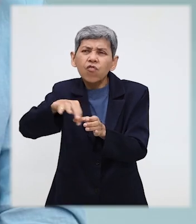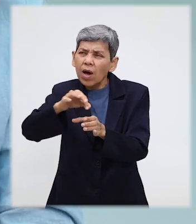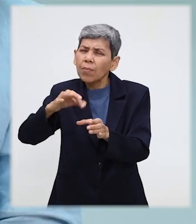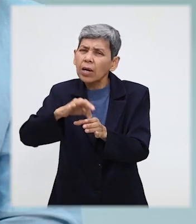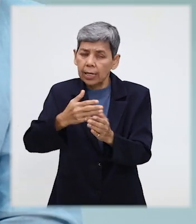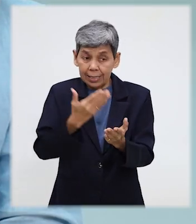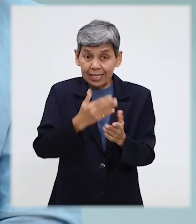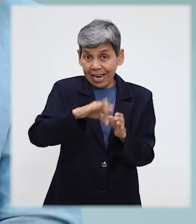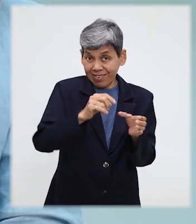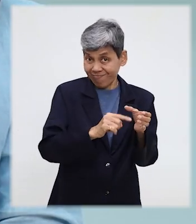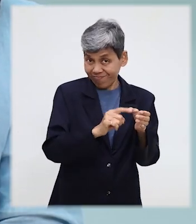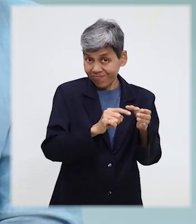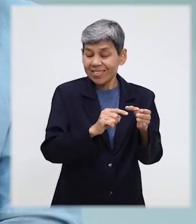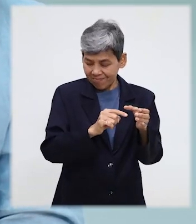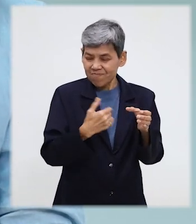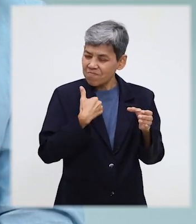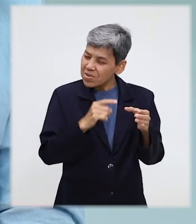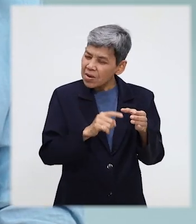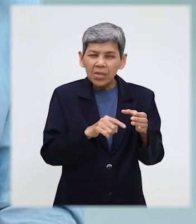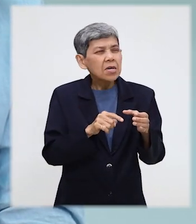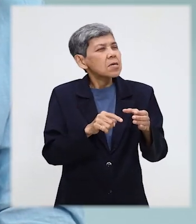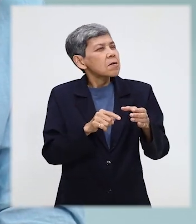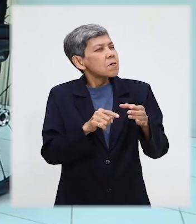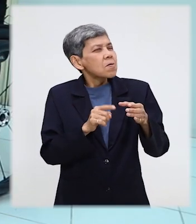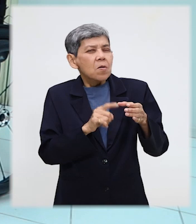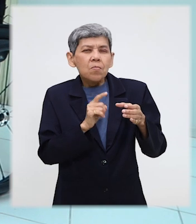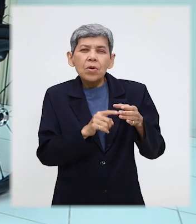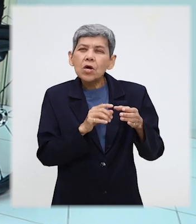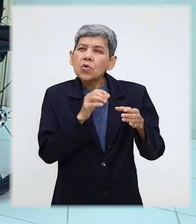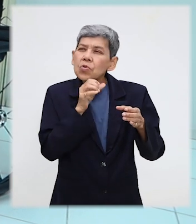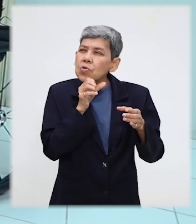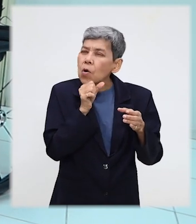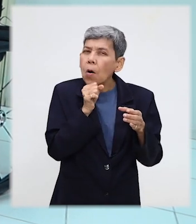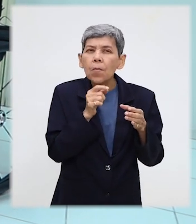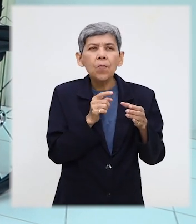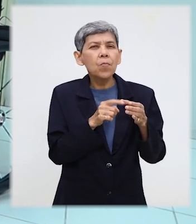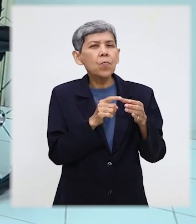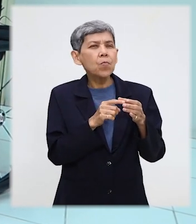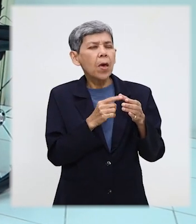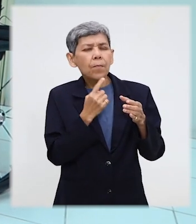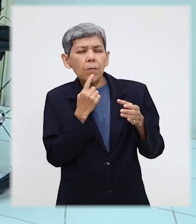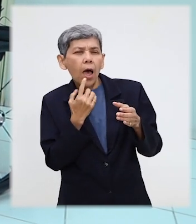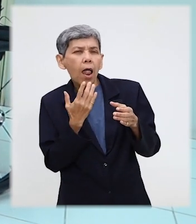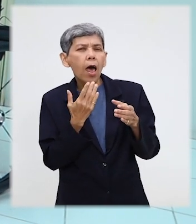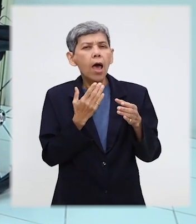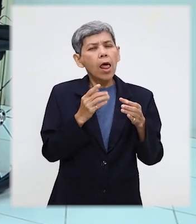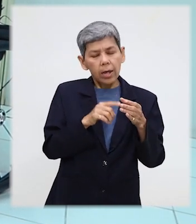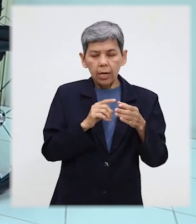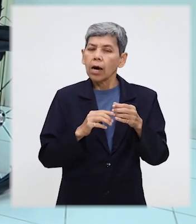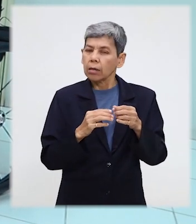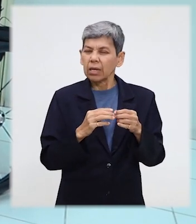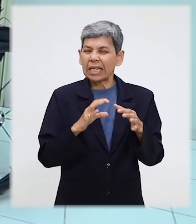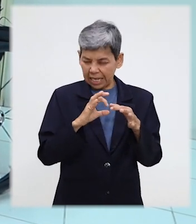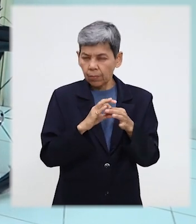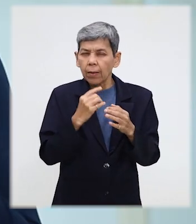าถ้าซื้อกาแฟแก้วนี้มันจะมีความเป็นส้มมีความเป็นโรสเตดอะไรอย่างเงี้ยค่ะมันจะออกมาเป็นโปรไฟ